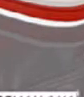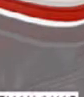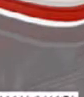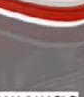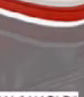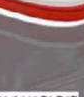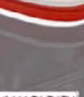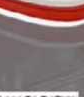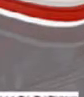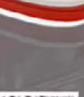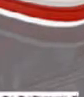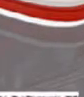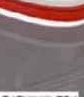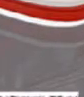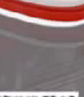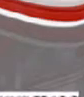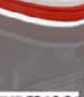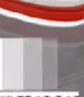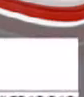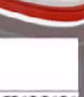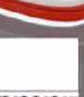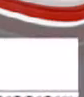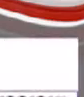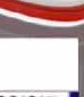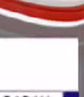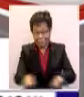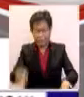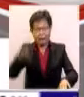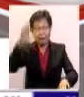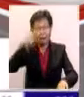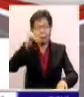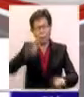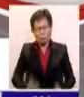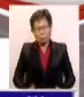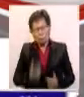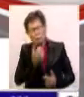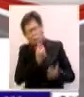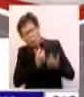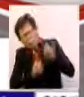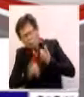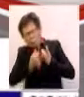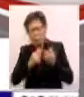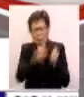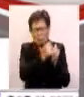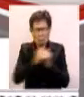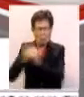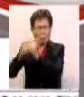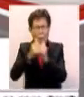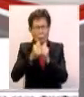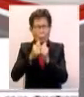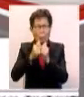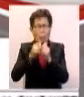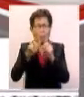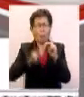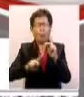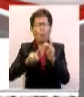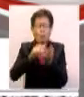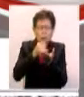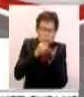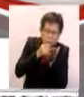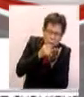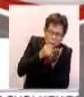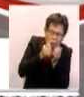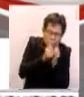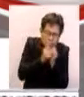Baik, saudara, demikian tangisan seorang kanak-kanak lelaki yang terpaksa hidup menderita dikelilingi kaki hidung gam dan penagih